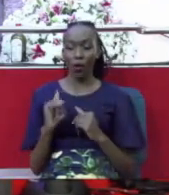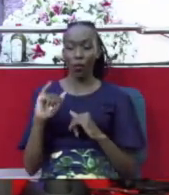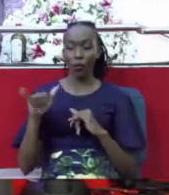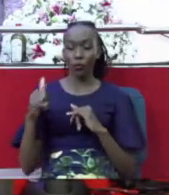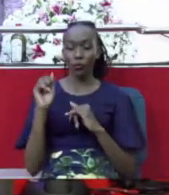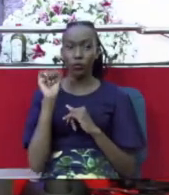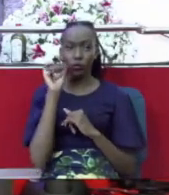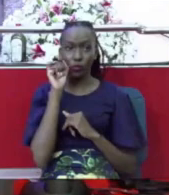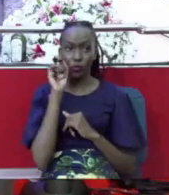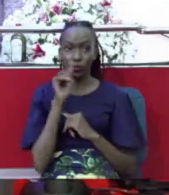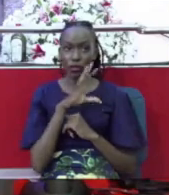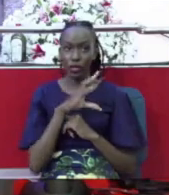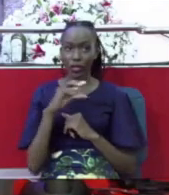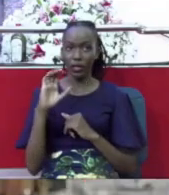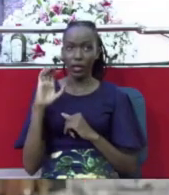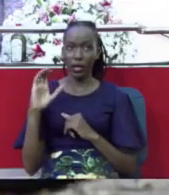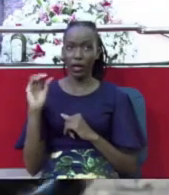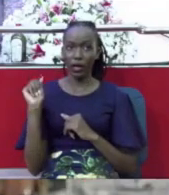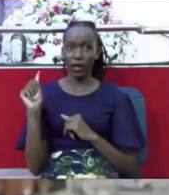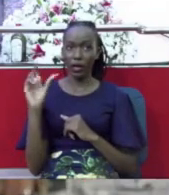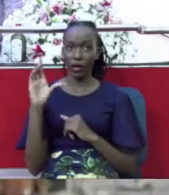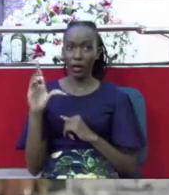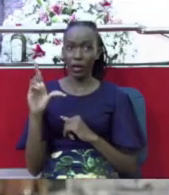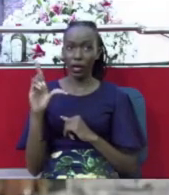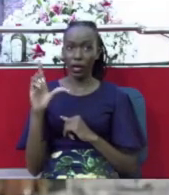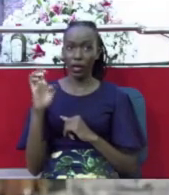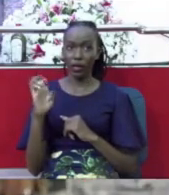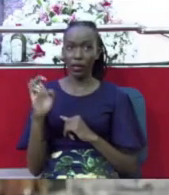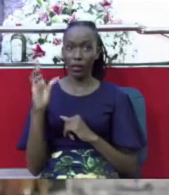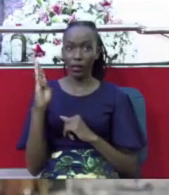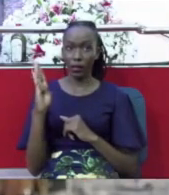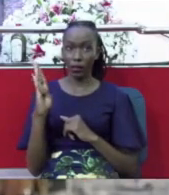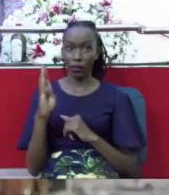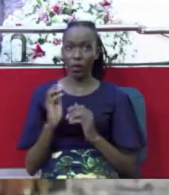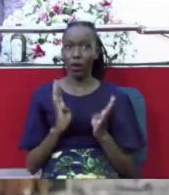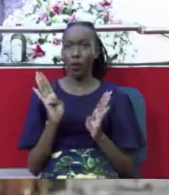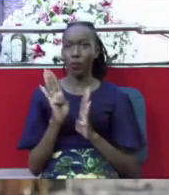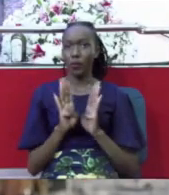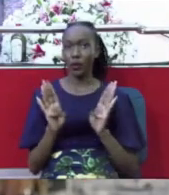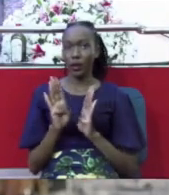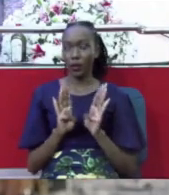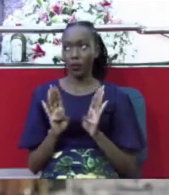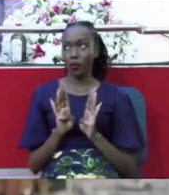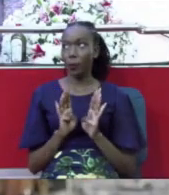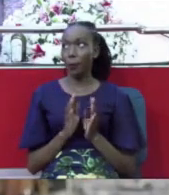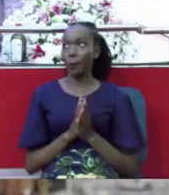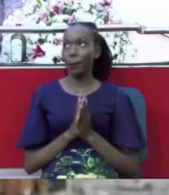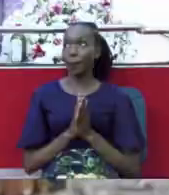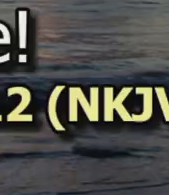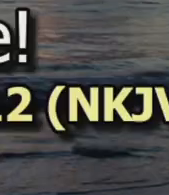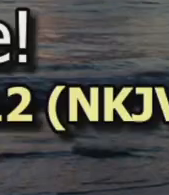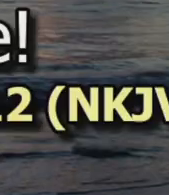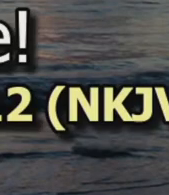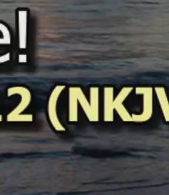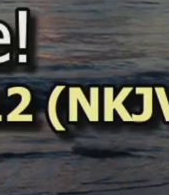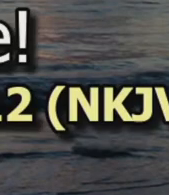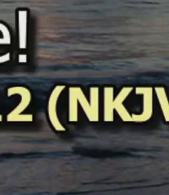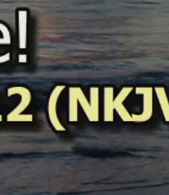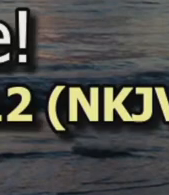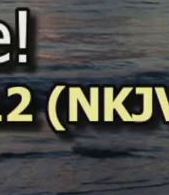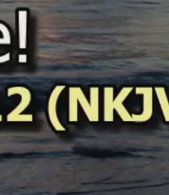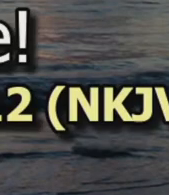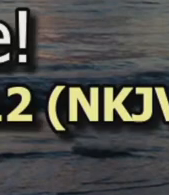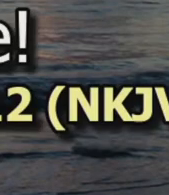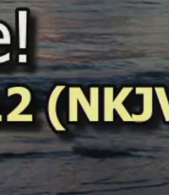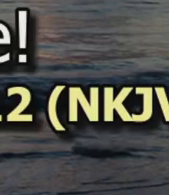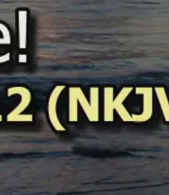nafanya nani? Walikuwa wanajihusisha namna gani? It takes us to Deuteronomy chapter 6. Inatupeleka pale kumbukumbu ya Torati mlango wa 6. How they were to handle what the Lord